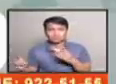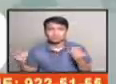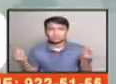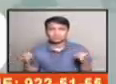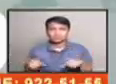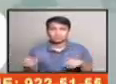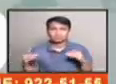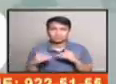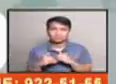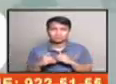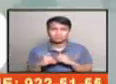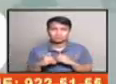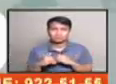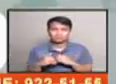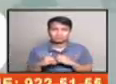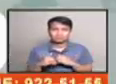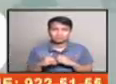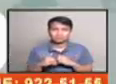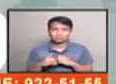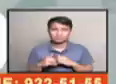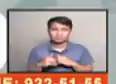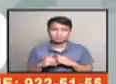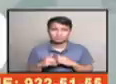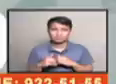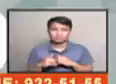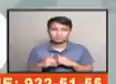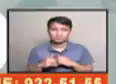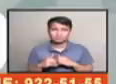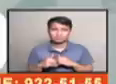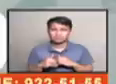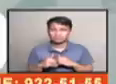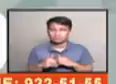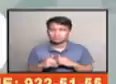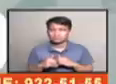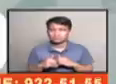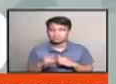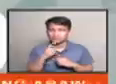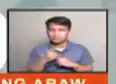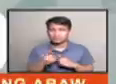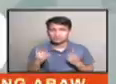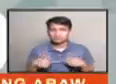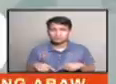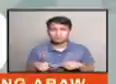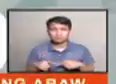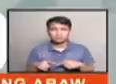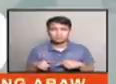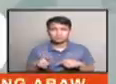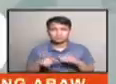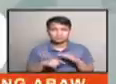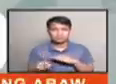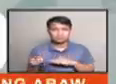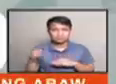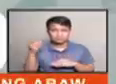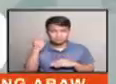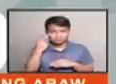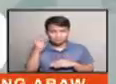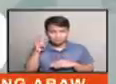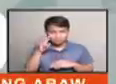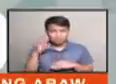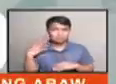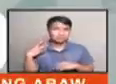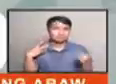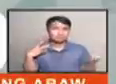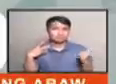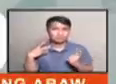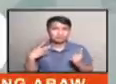banggaan. Hindi ko lang umalis, sir. Kung ano lang po yung nagpreno po ako, kaya lang... Hindi, ma'am, mamibig sabihin, kasi sabi mo raw, sabi nitong si Mr. Velasquez, hintayin